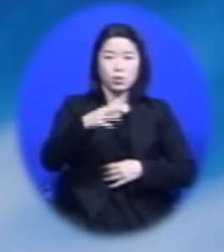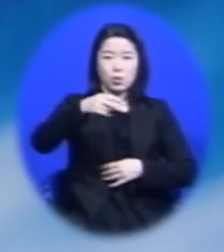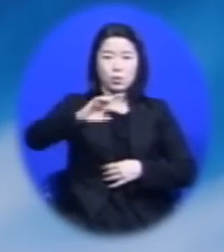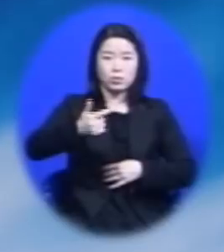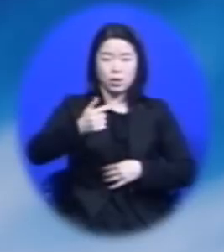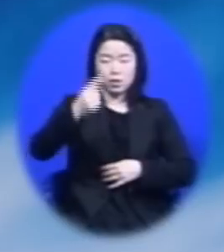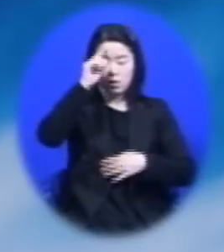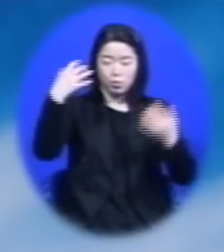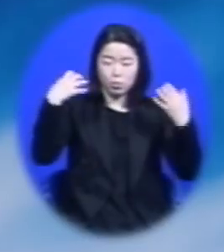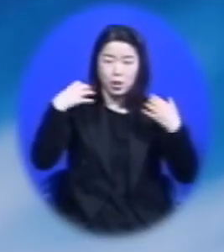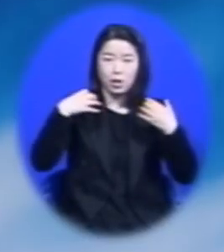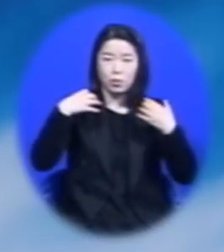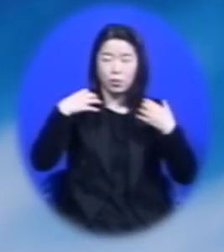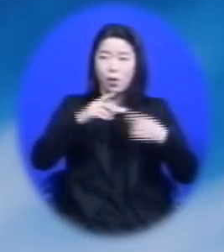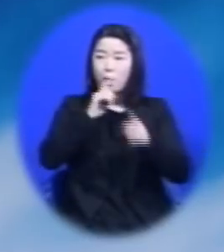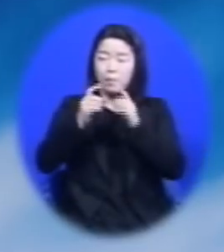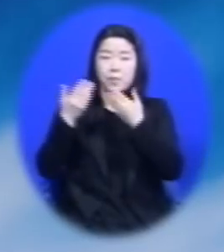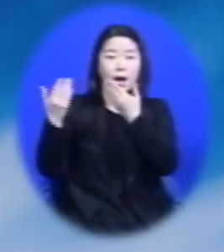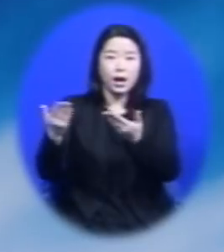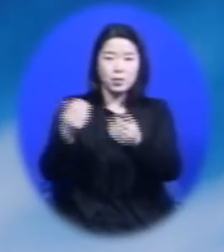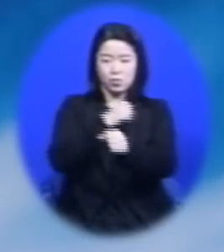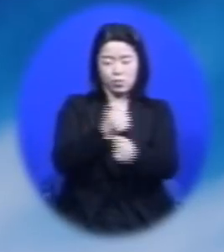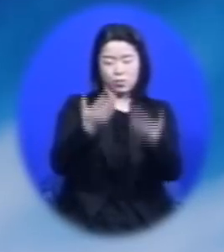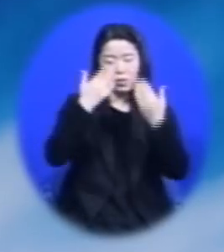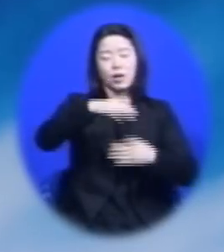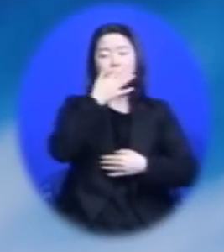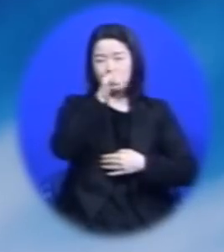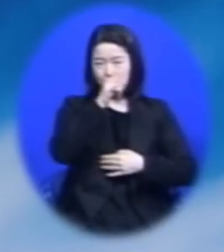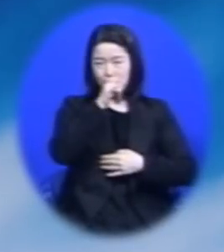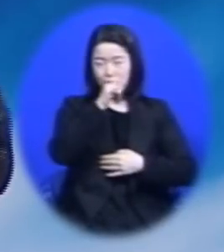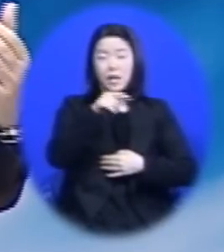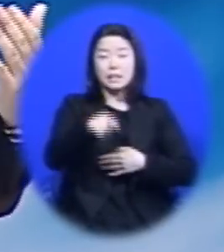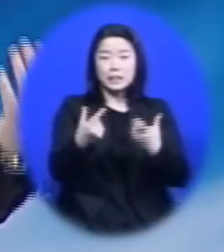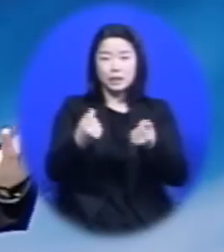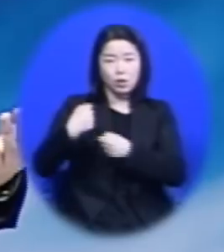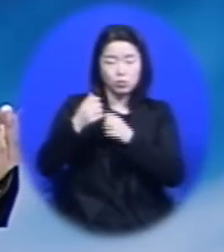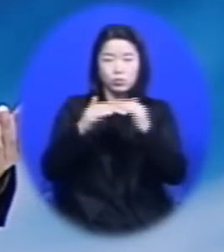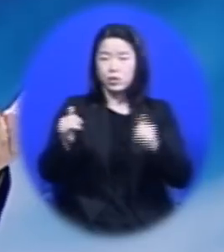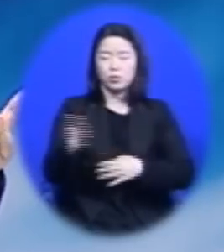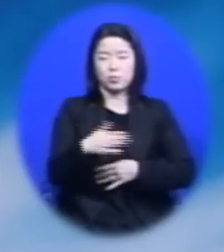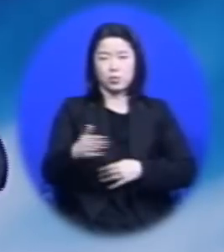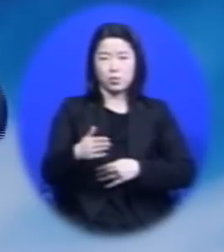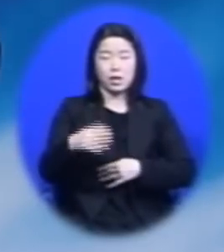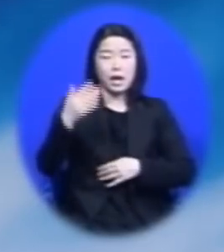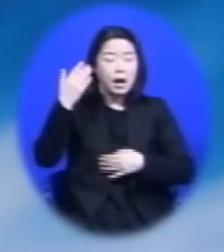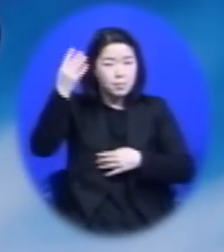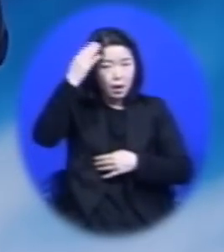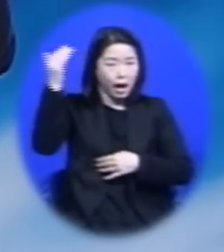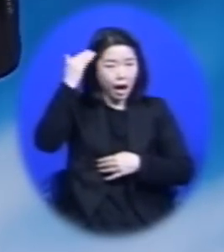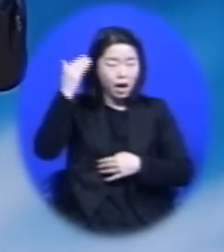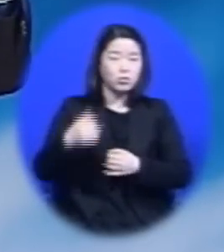영창 갑니다네 그런 군인 없습니다네 대한민국 군인 맞습니다 우리의 최고